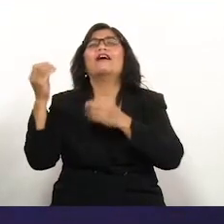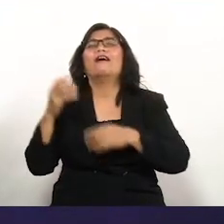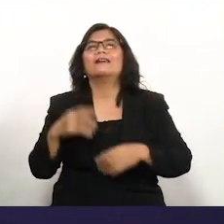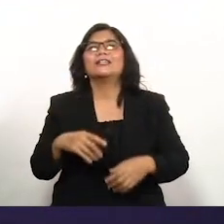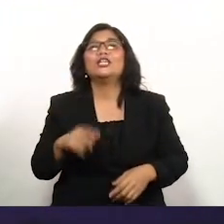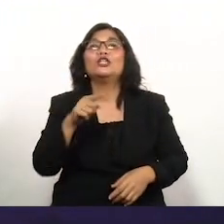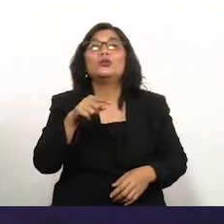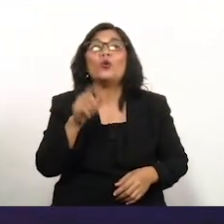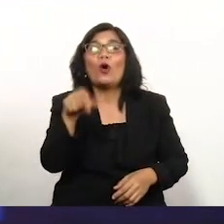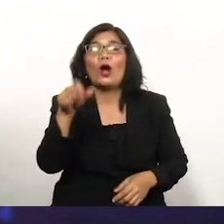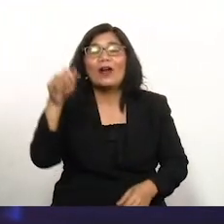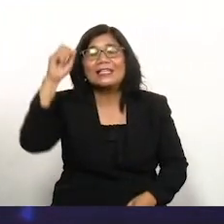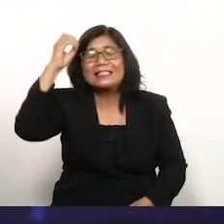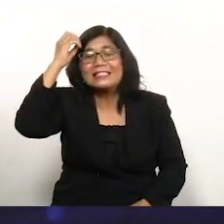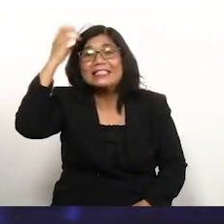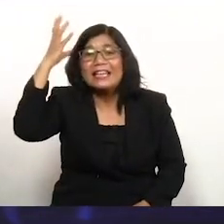stres